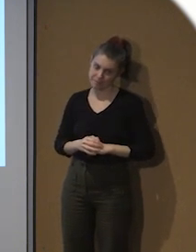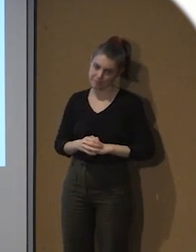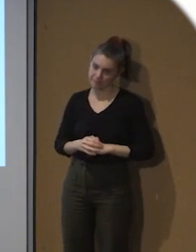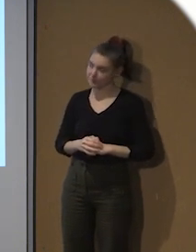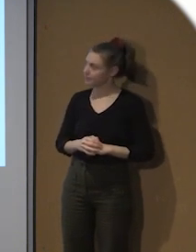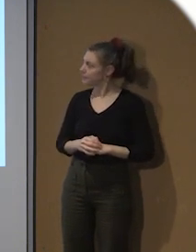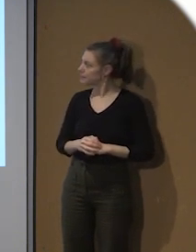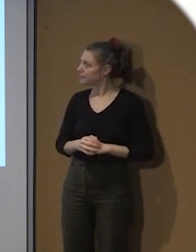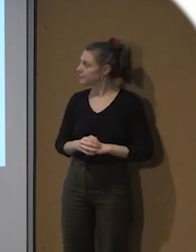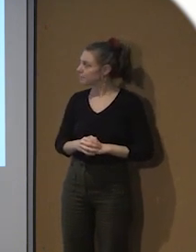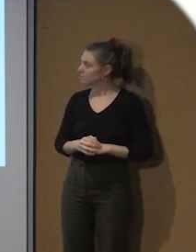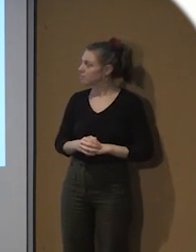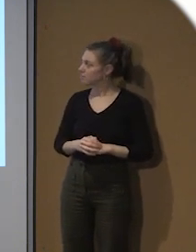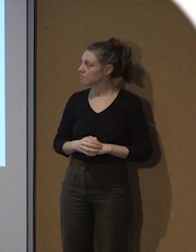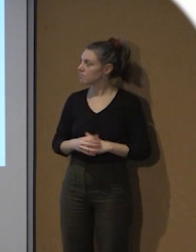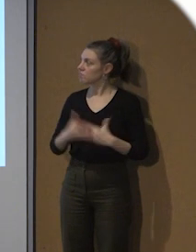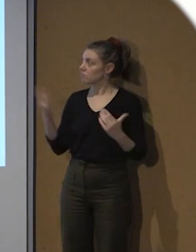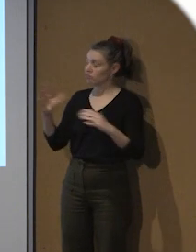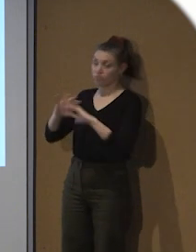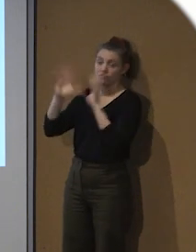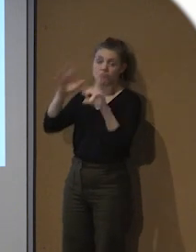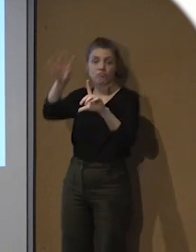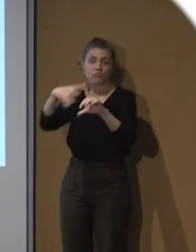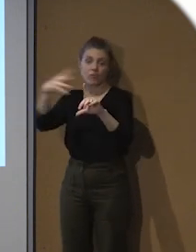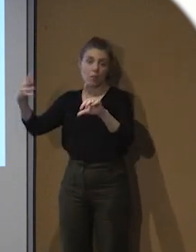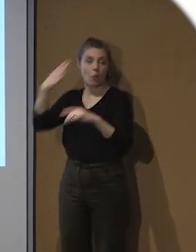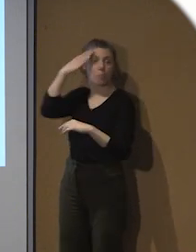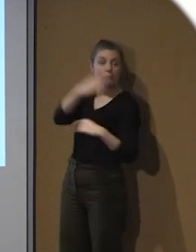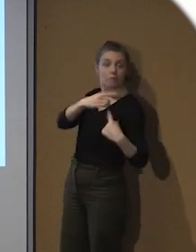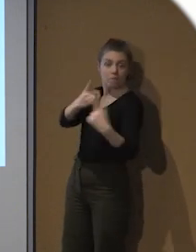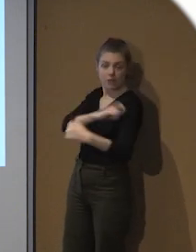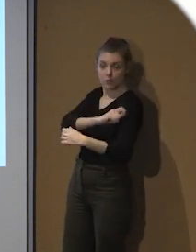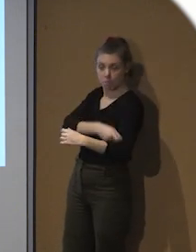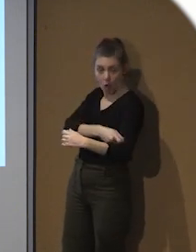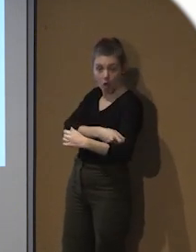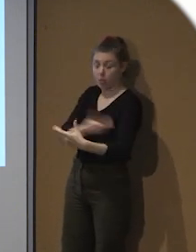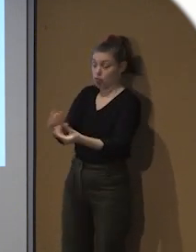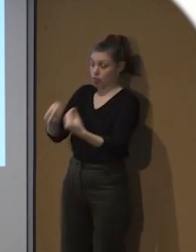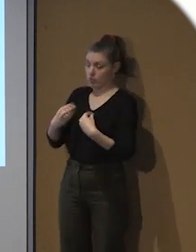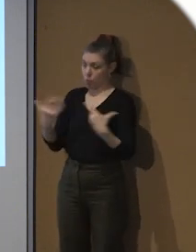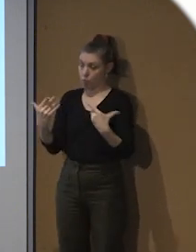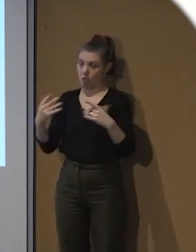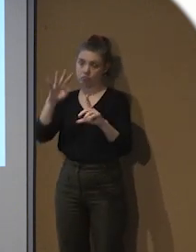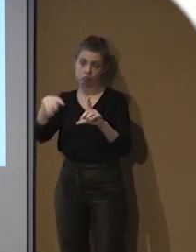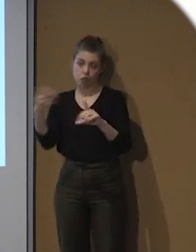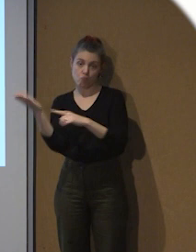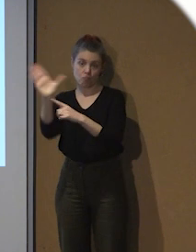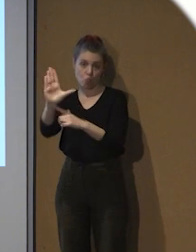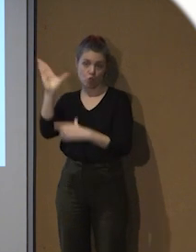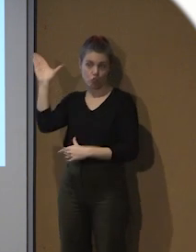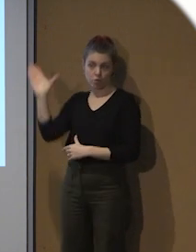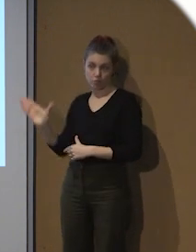Les effets de l'activité physique et sportive, je vous ai fait un tableau, un listing un peu pour